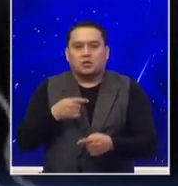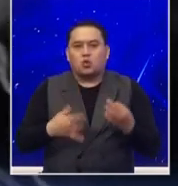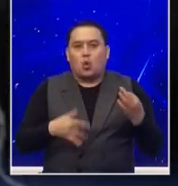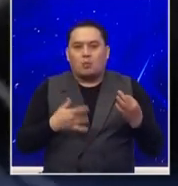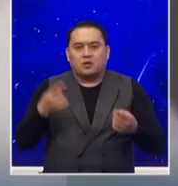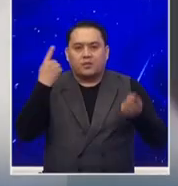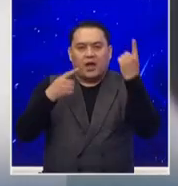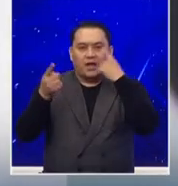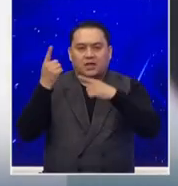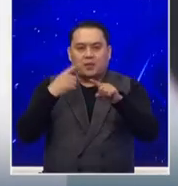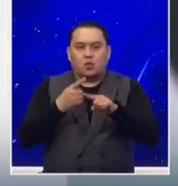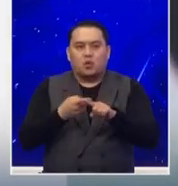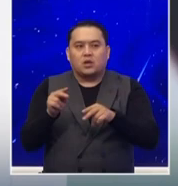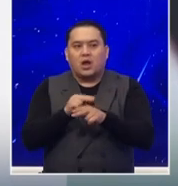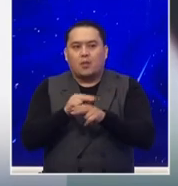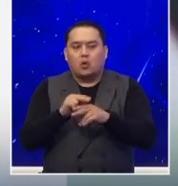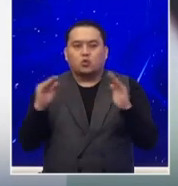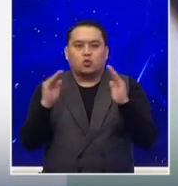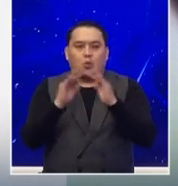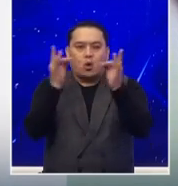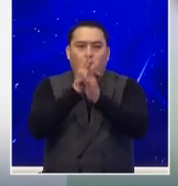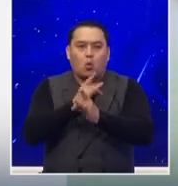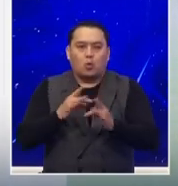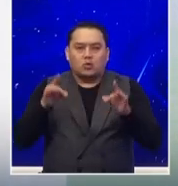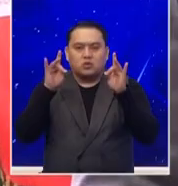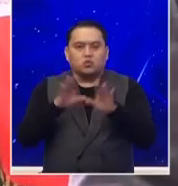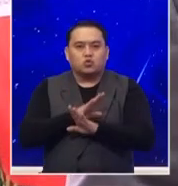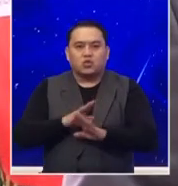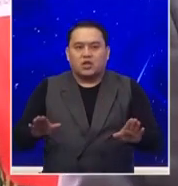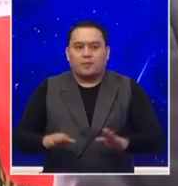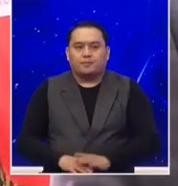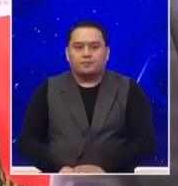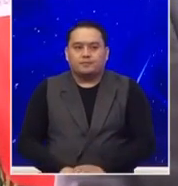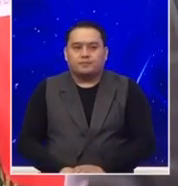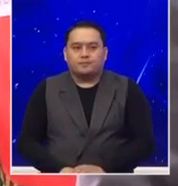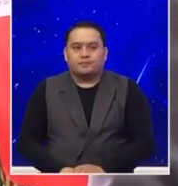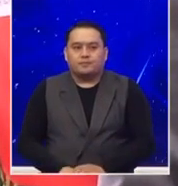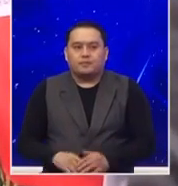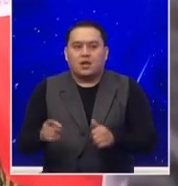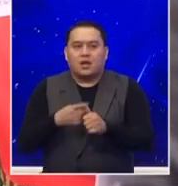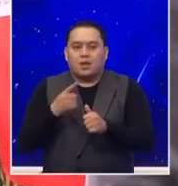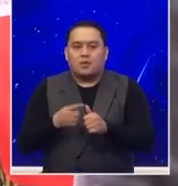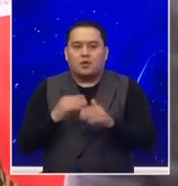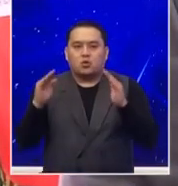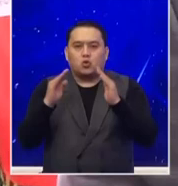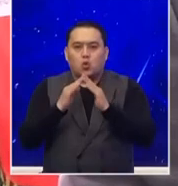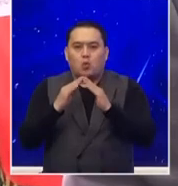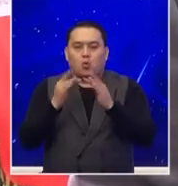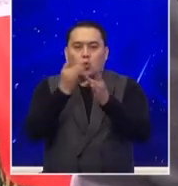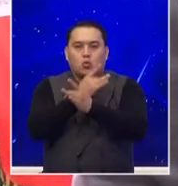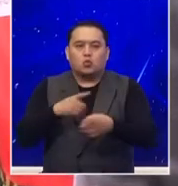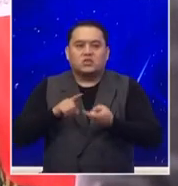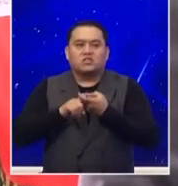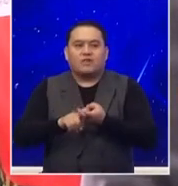дампристов и поэтов. Поэтому реконструкция этого дома культуры не случайна. Именем этого и Дом культуры связано очень